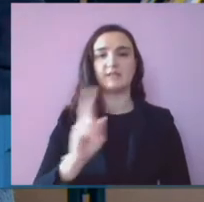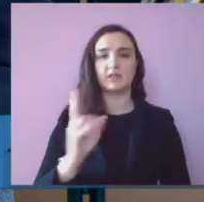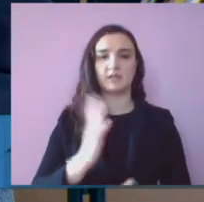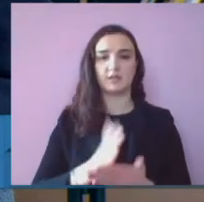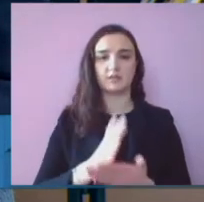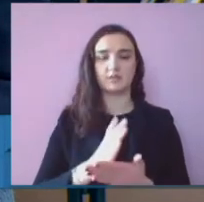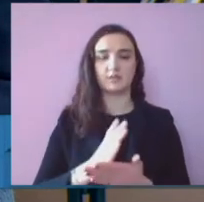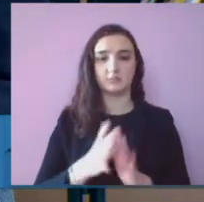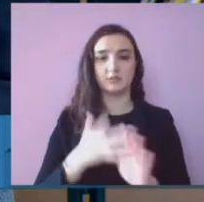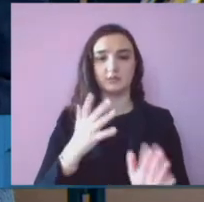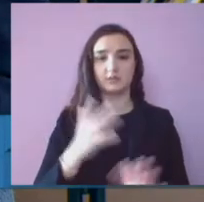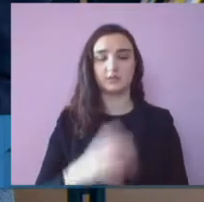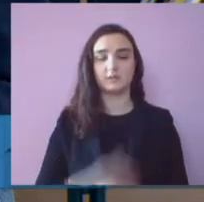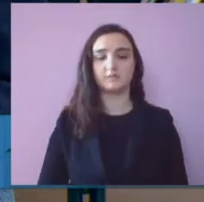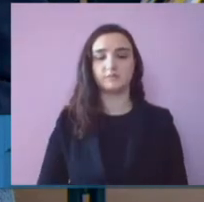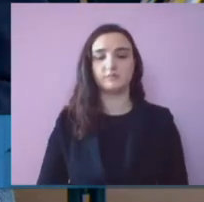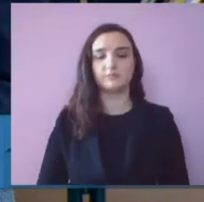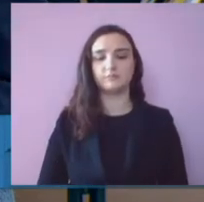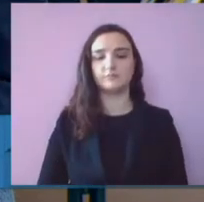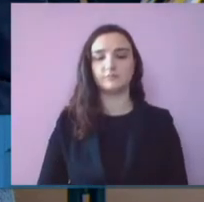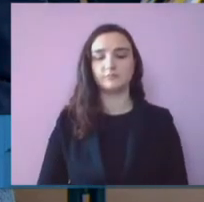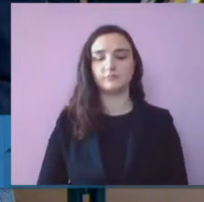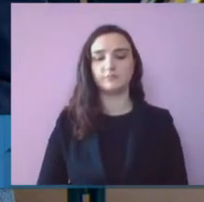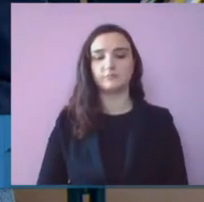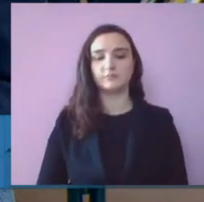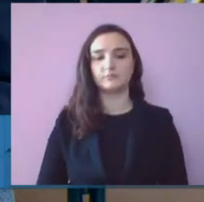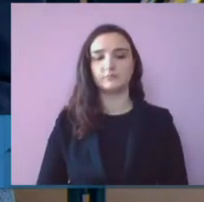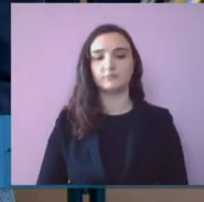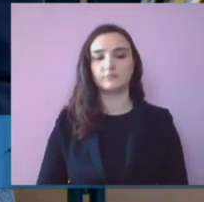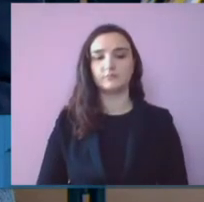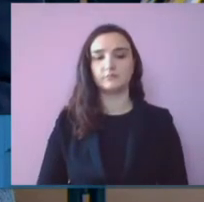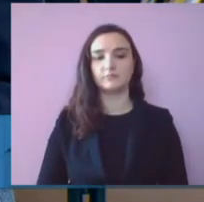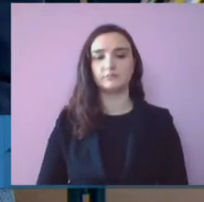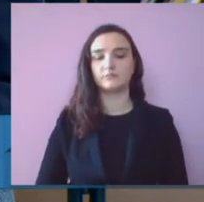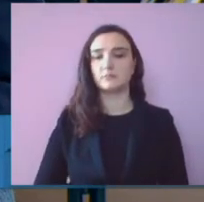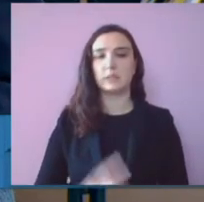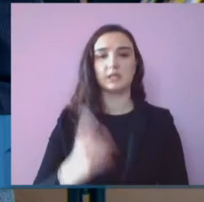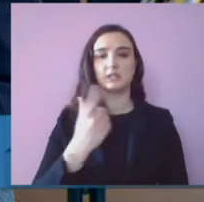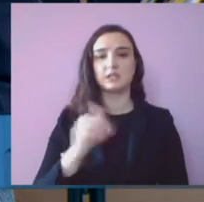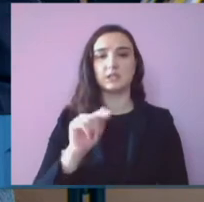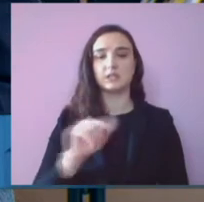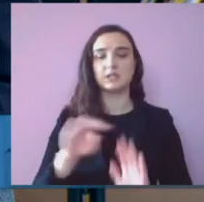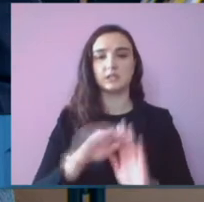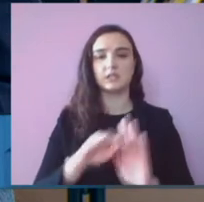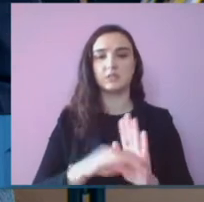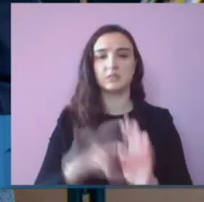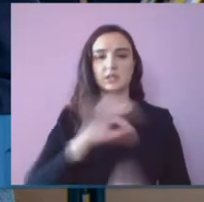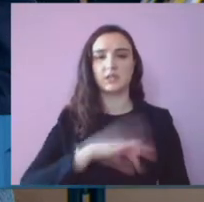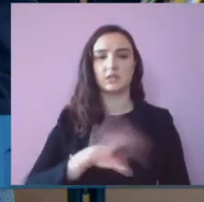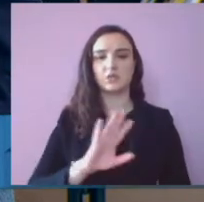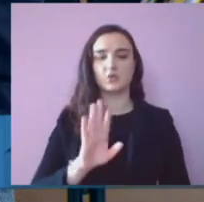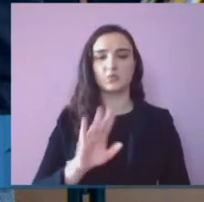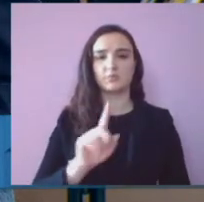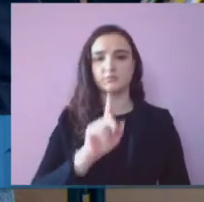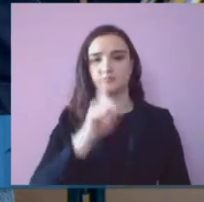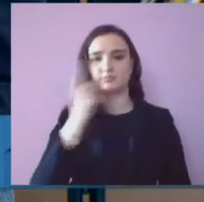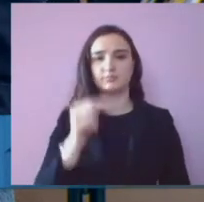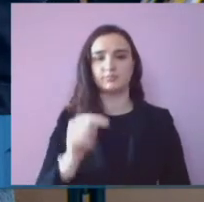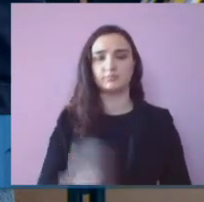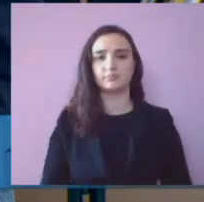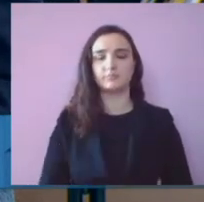მიხვდით? შესაბამისად, იცით, არც ერთ სისტემას არ აწყობს ამბოხი. გახსოვთ